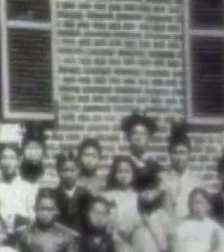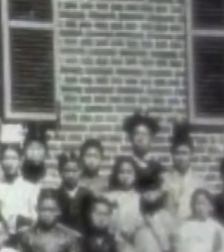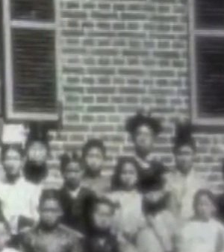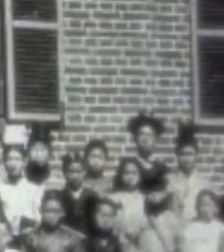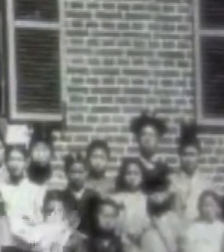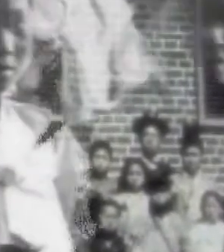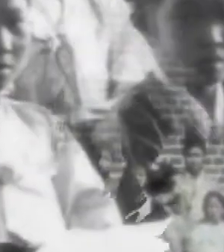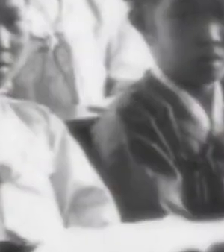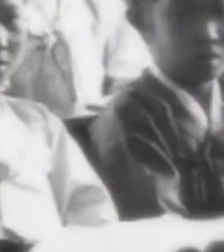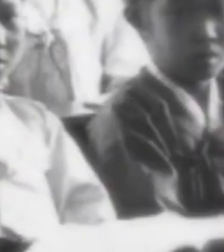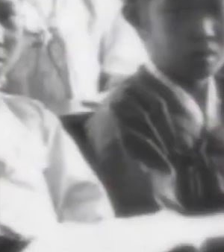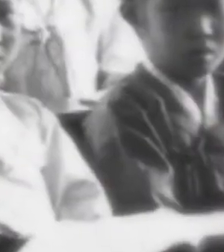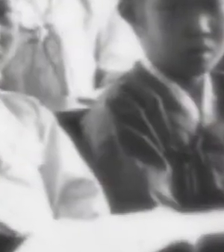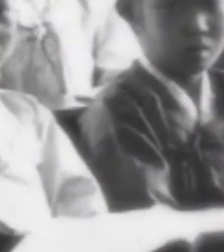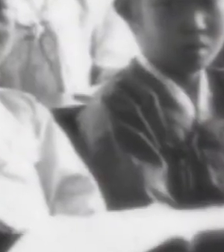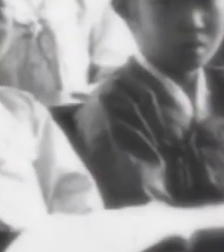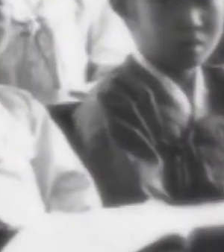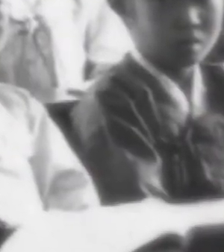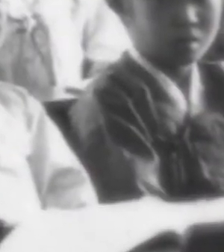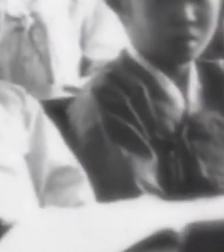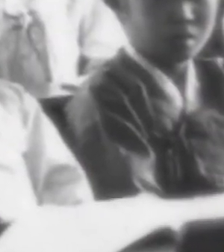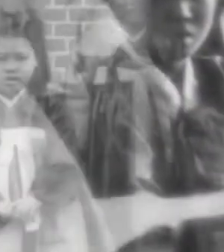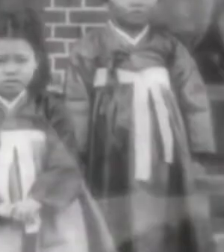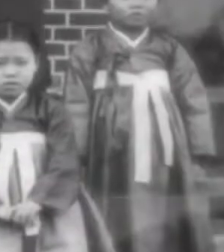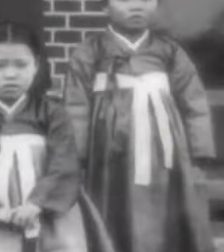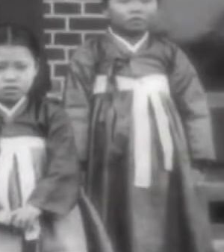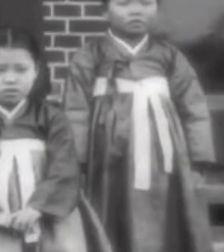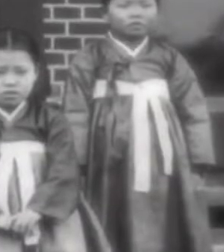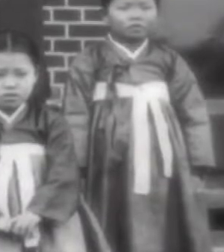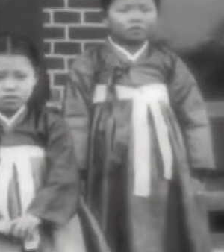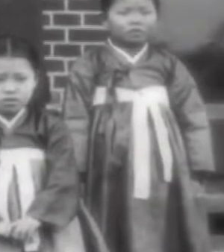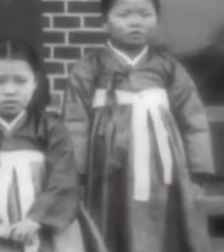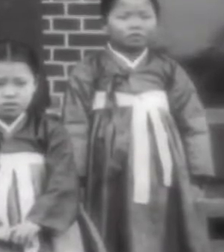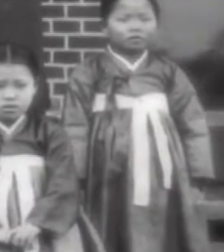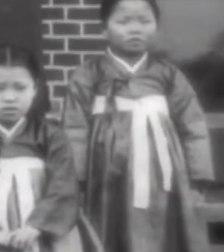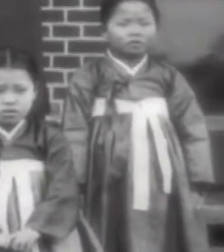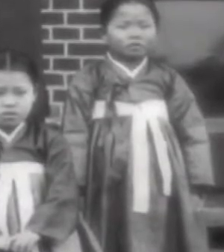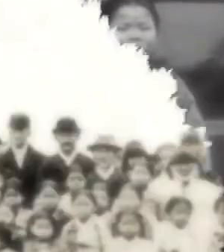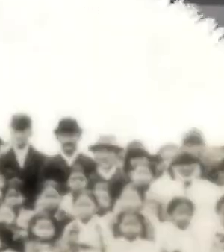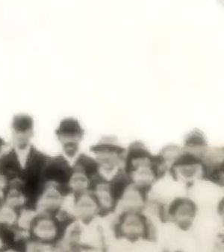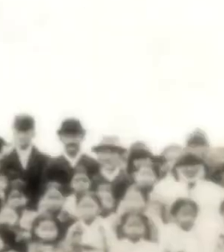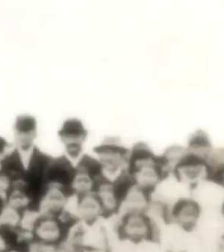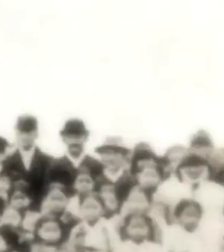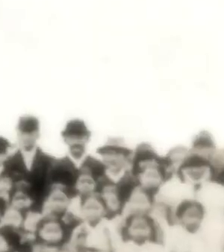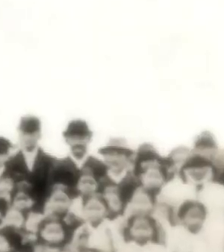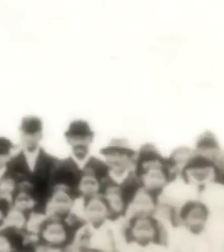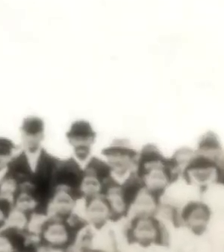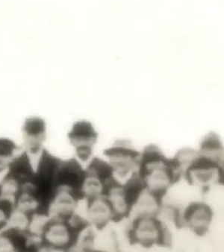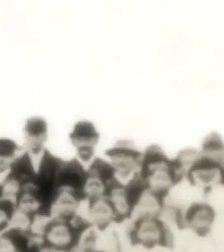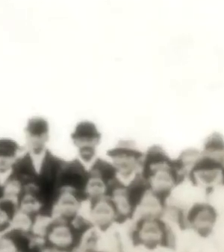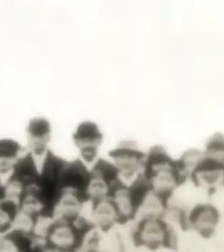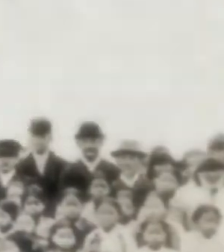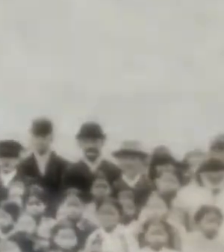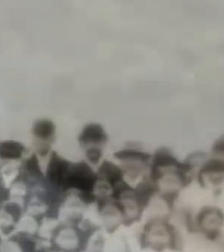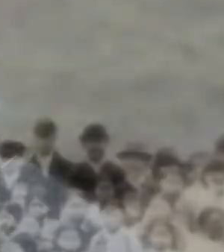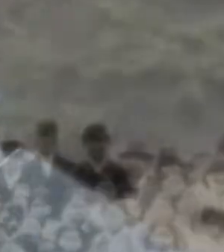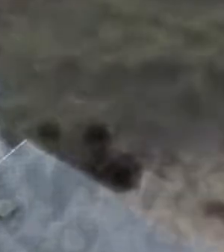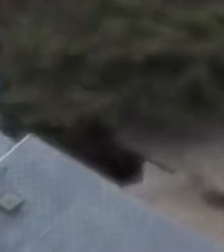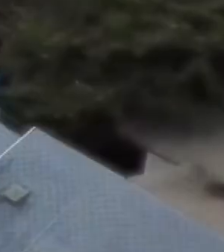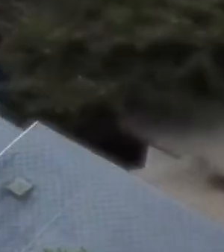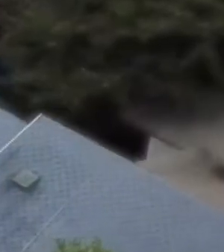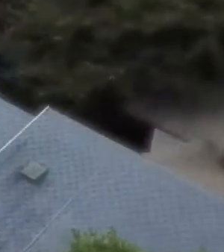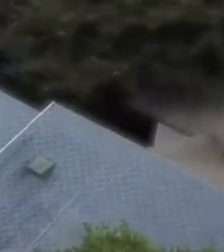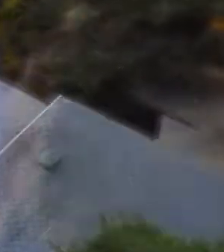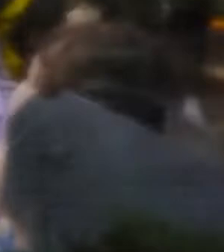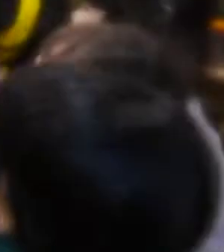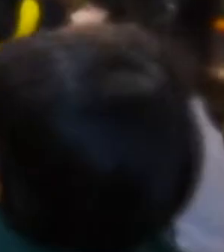100년 전 조선의 학교를 세우며 교육 선교에 헌신한 선교사들. 복음으로 대한민국을 세우는 데 앞장서온